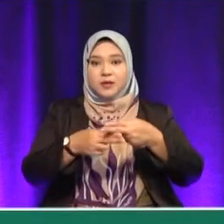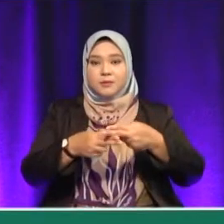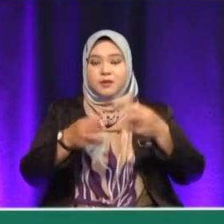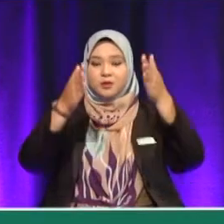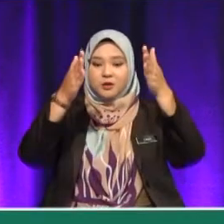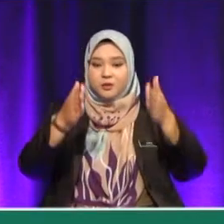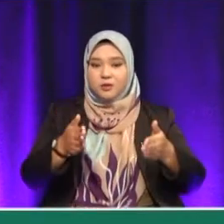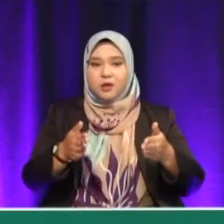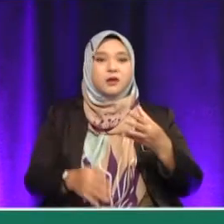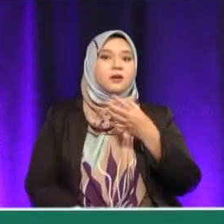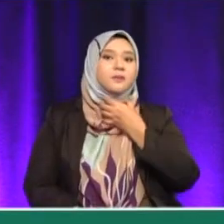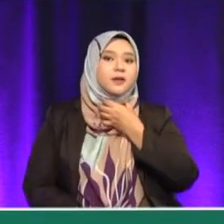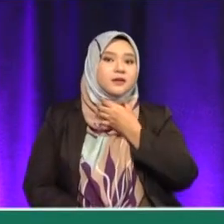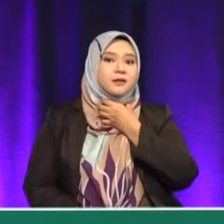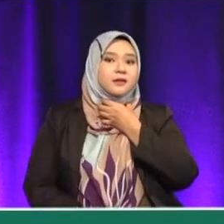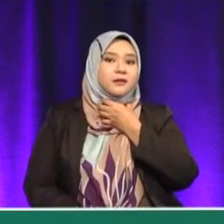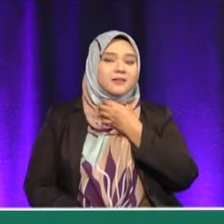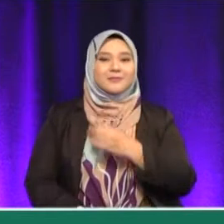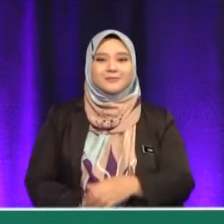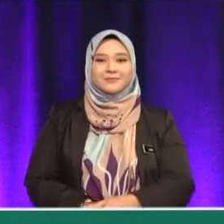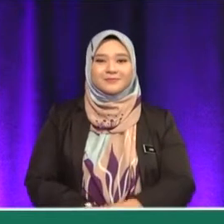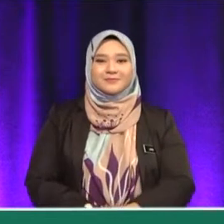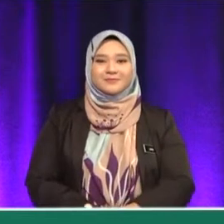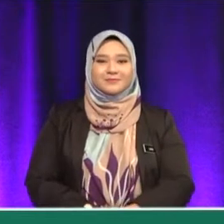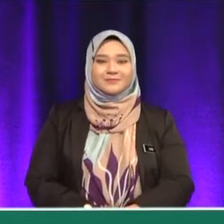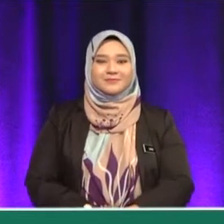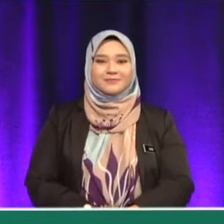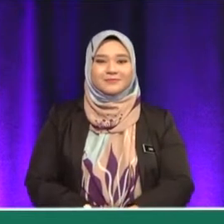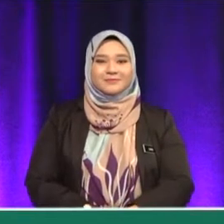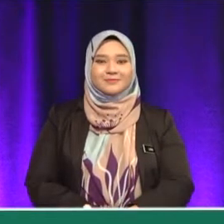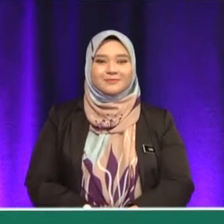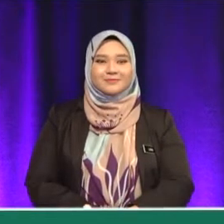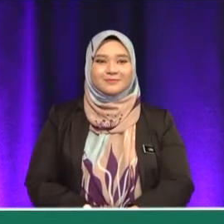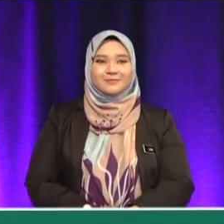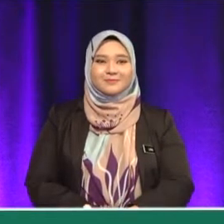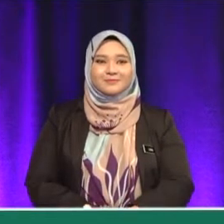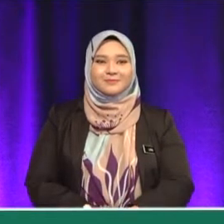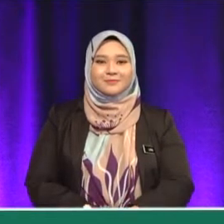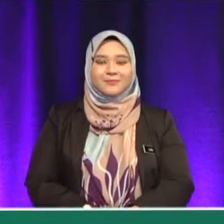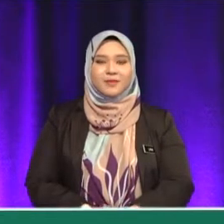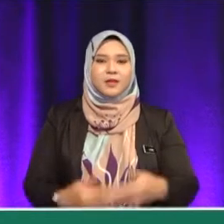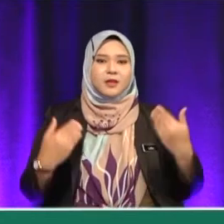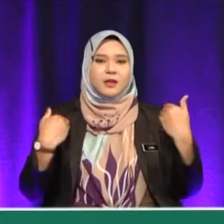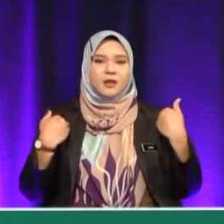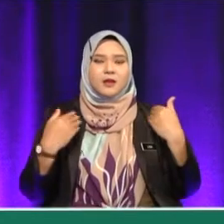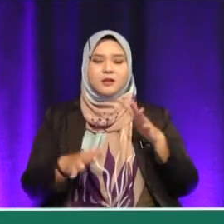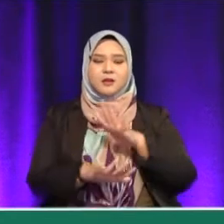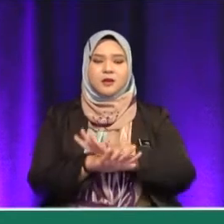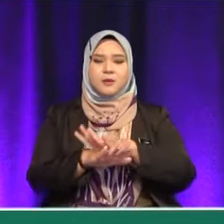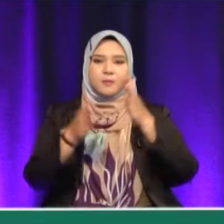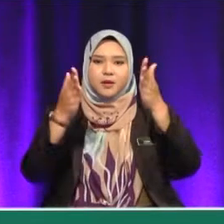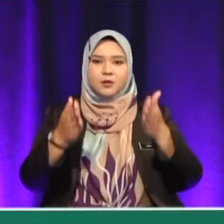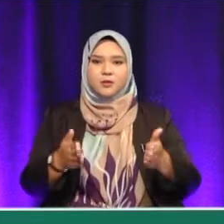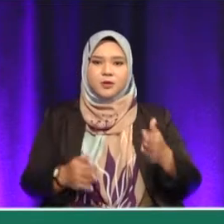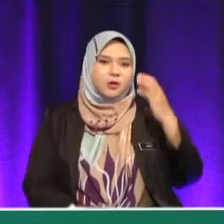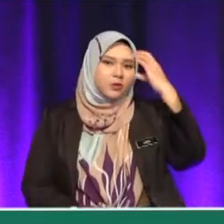akan temukan orang perak nih dan di sini nampak pengunjung sedang mencoba pengalaman SK maka